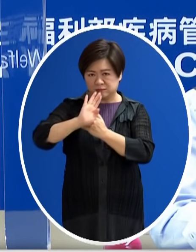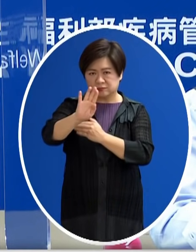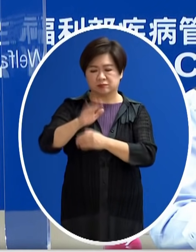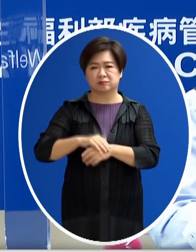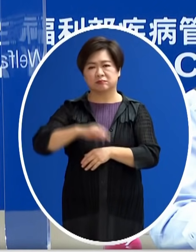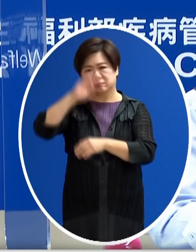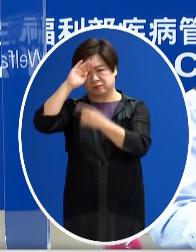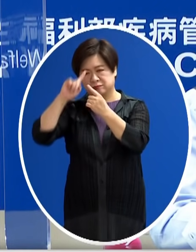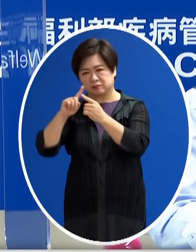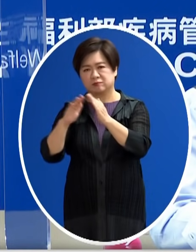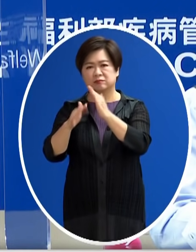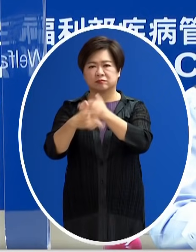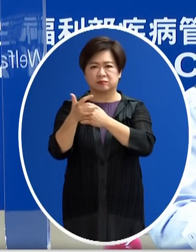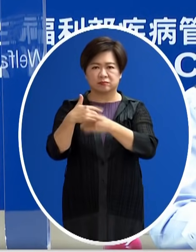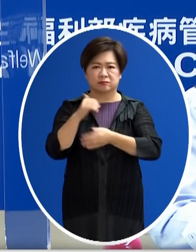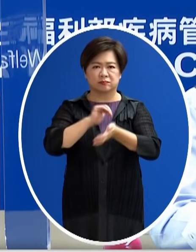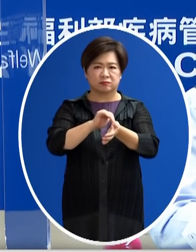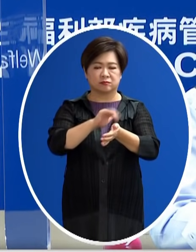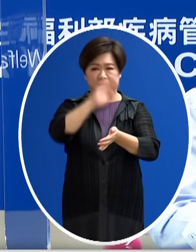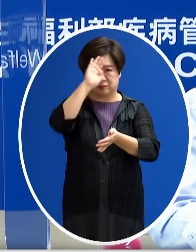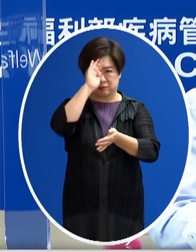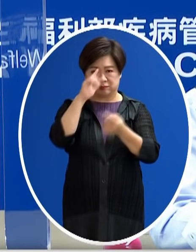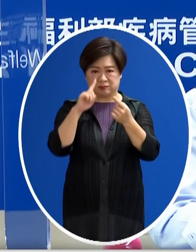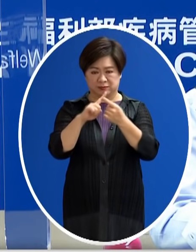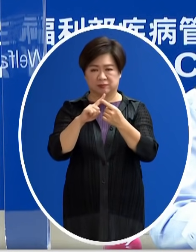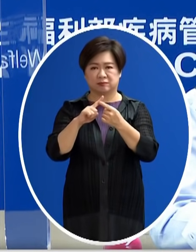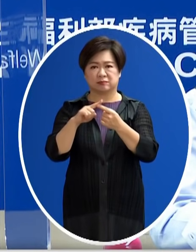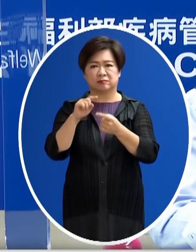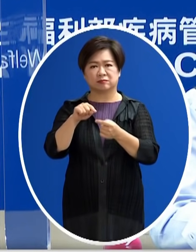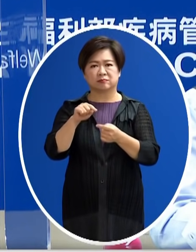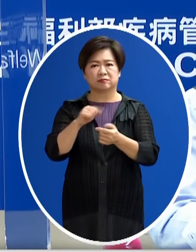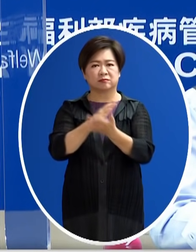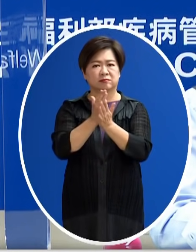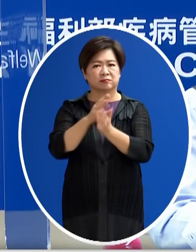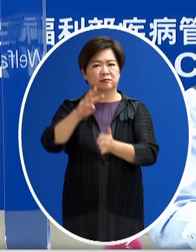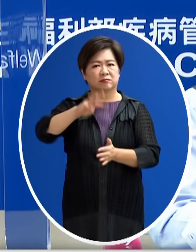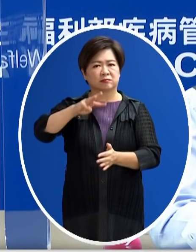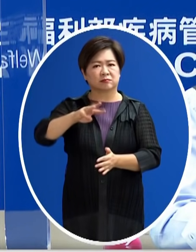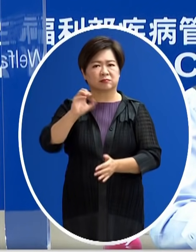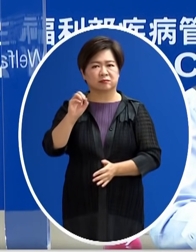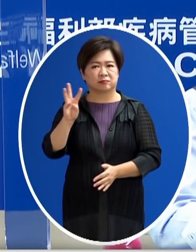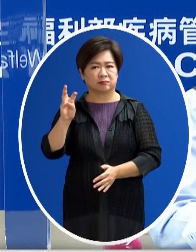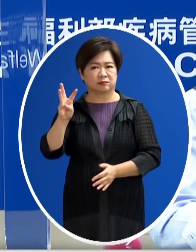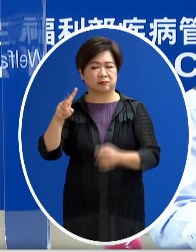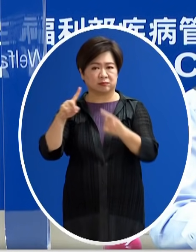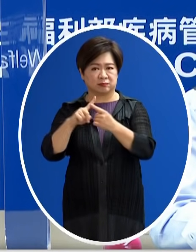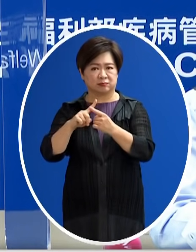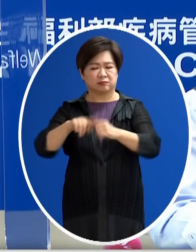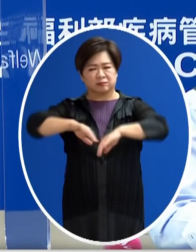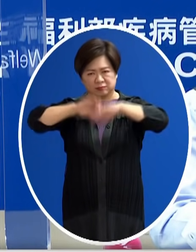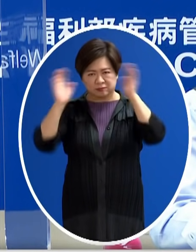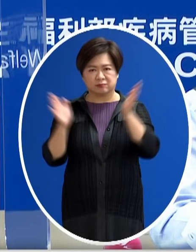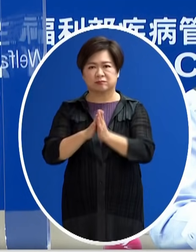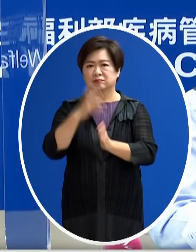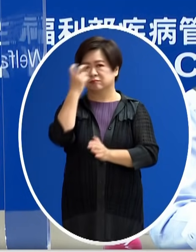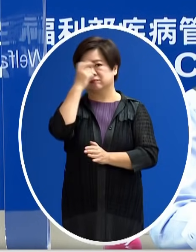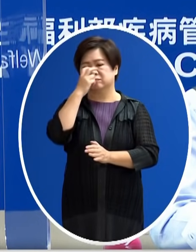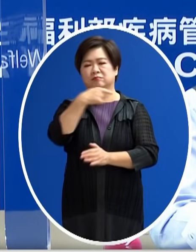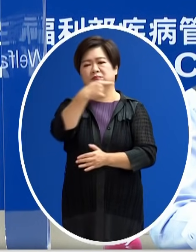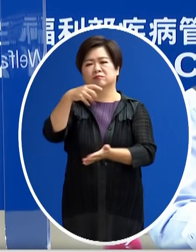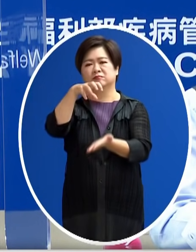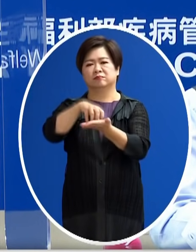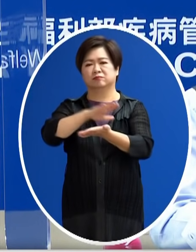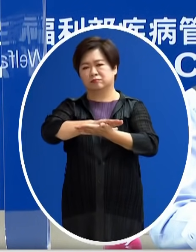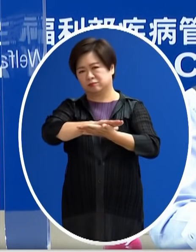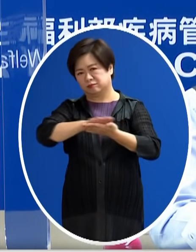就医家属及就医的病患及家属哈3033人，这些全部哈检验都是阴